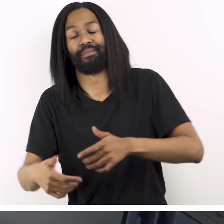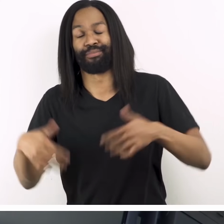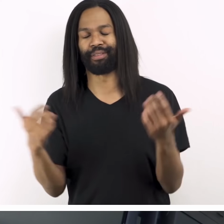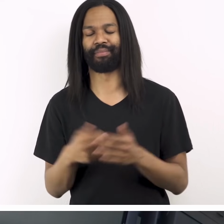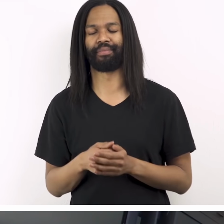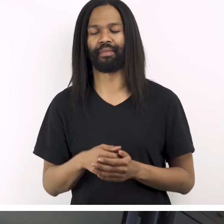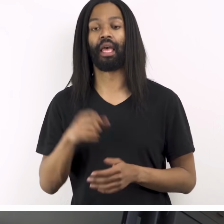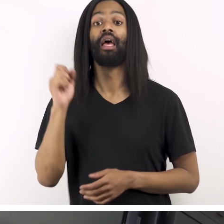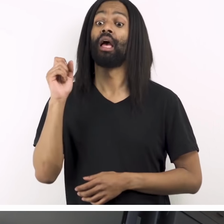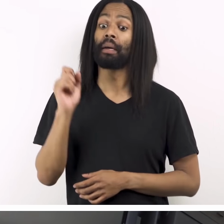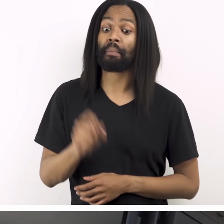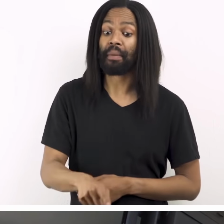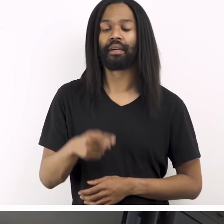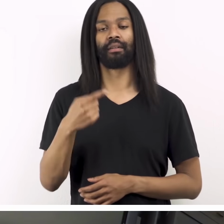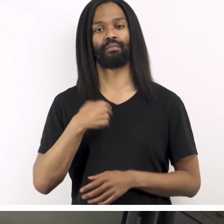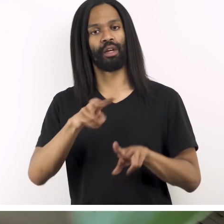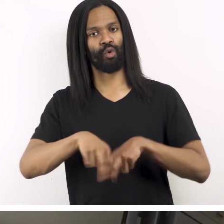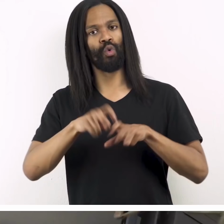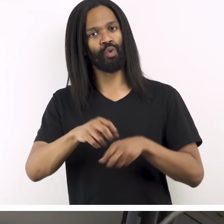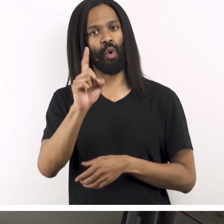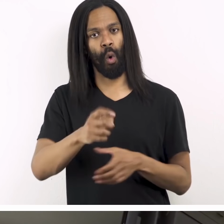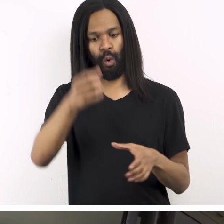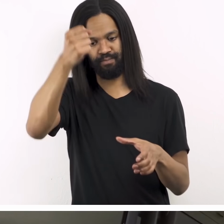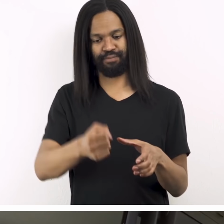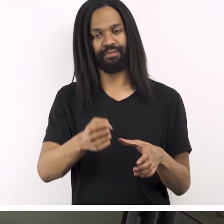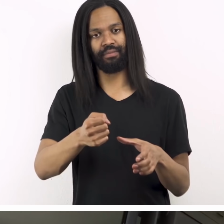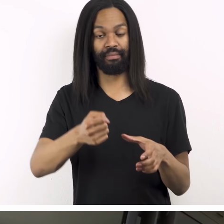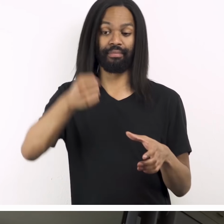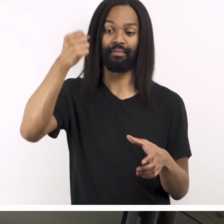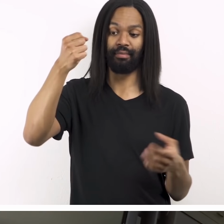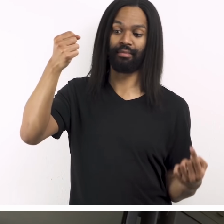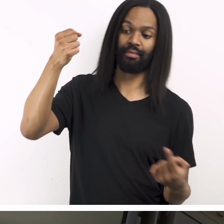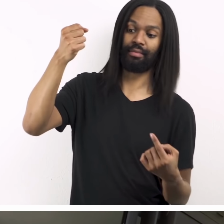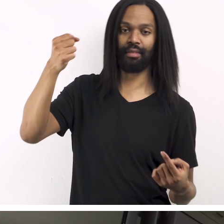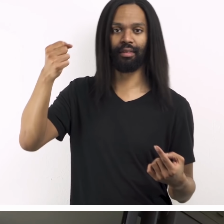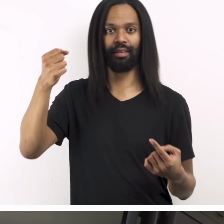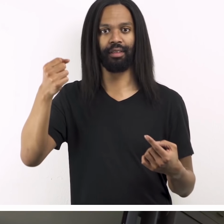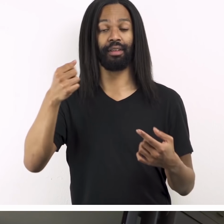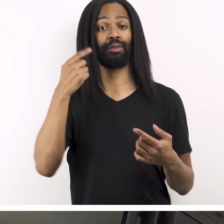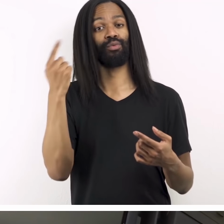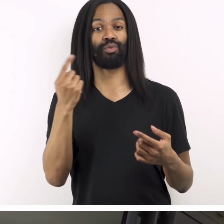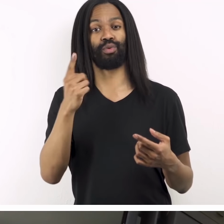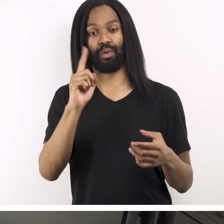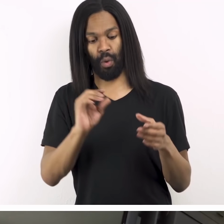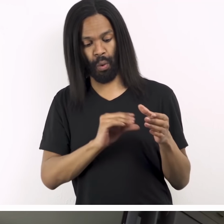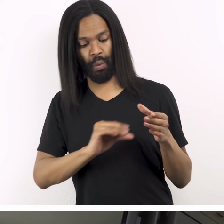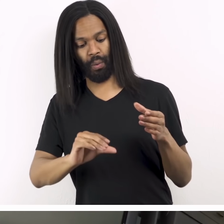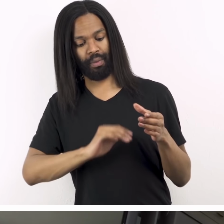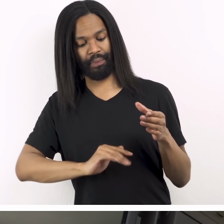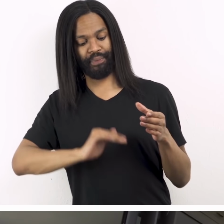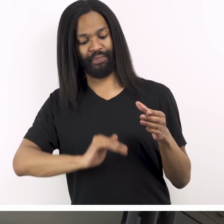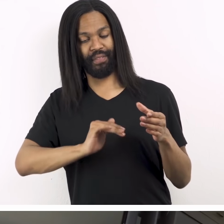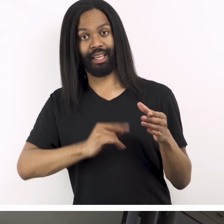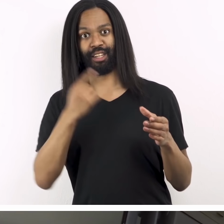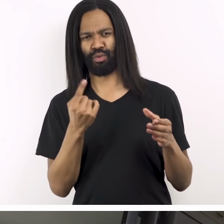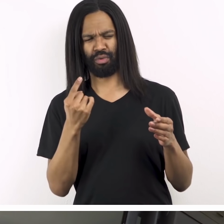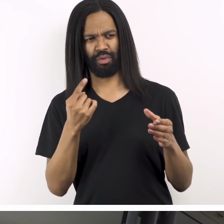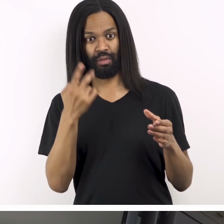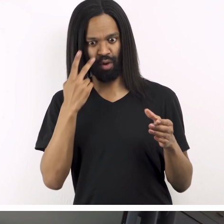gros, celui-ci, il est en hydro, c'est-à-dire que voilà, et il y a toujours un kiki de haut en